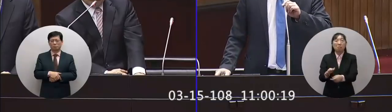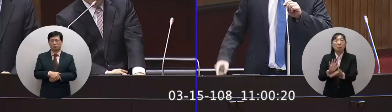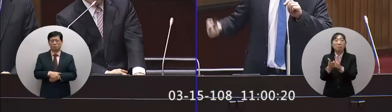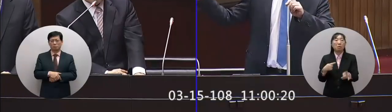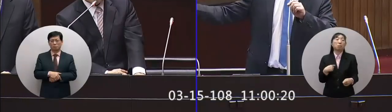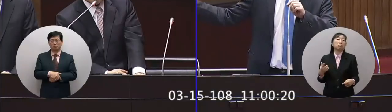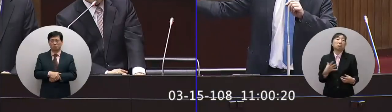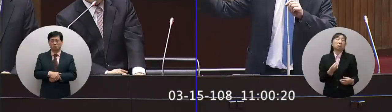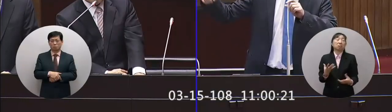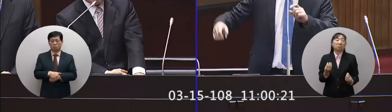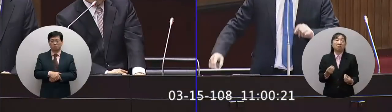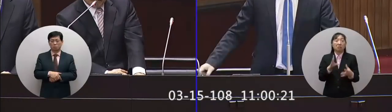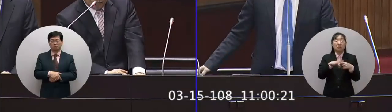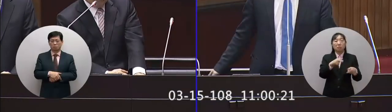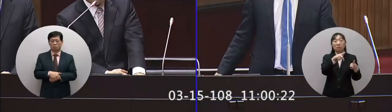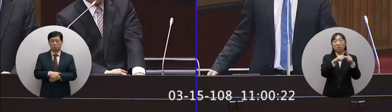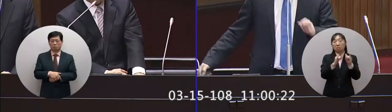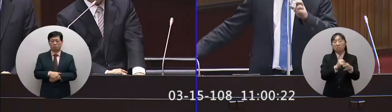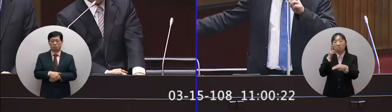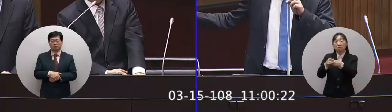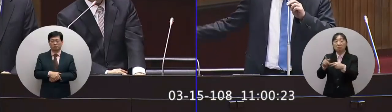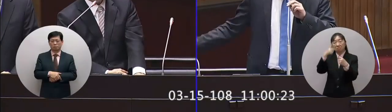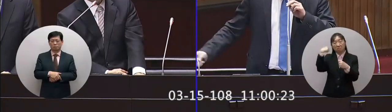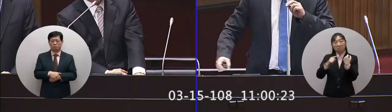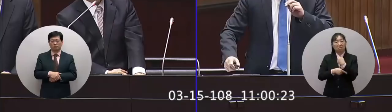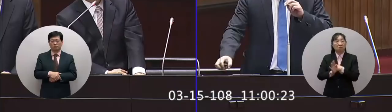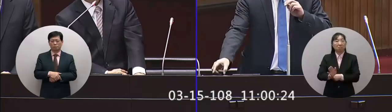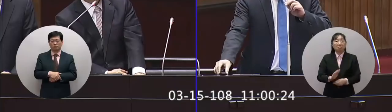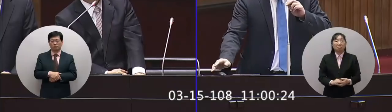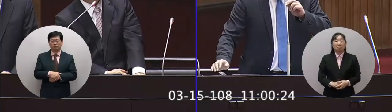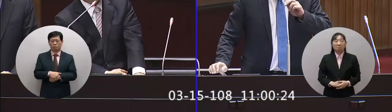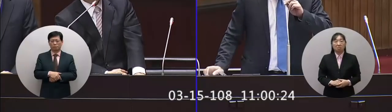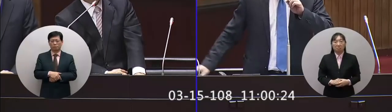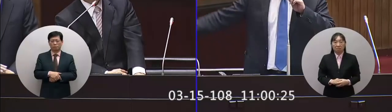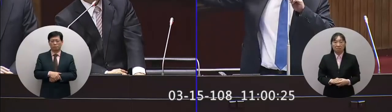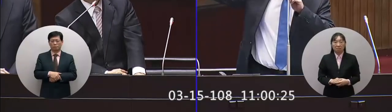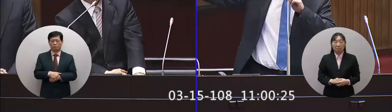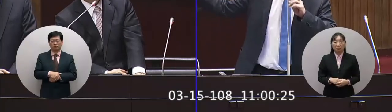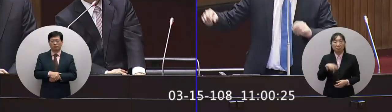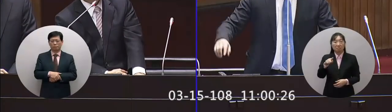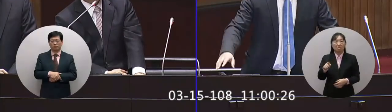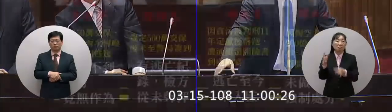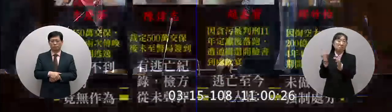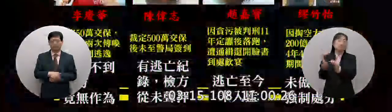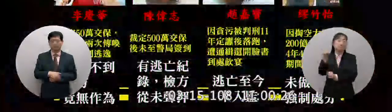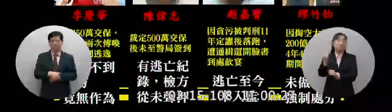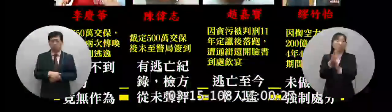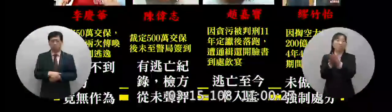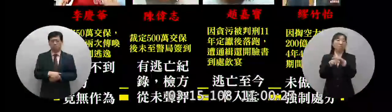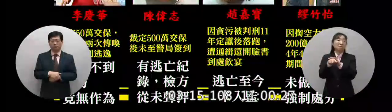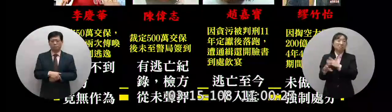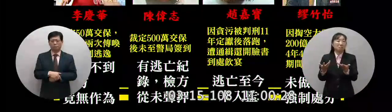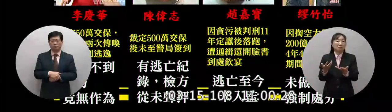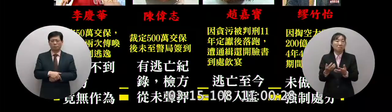系。这个是人民为什么不信任司法嘛？具体的，这些权贵都跑